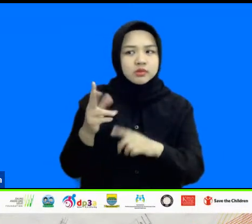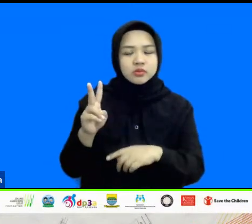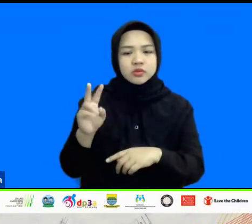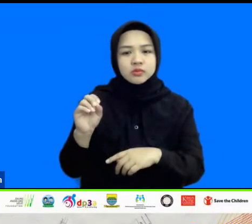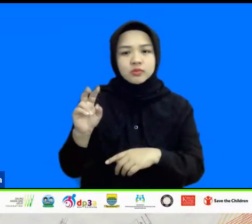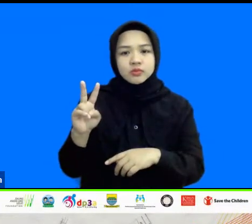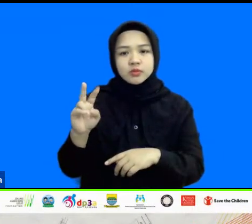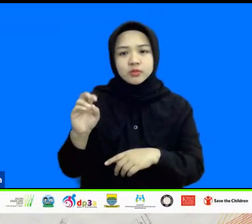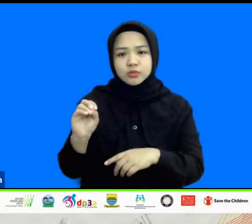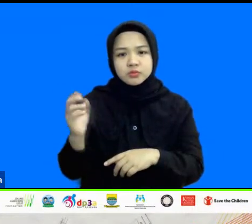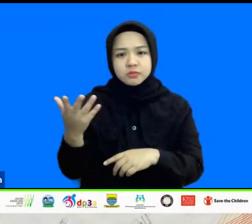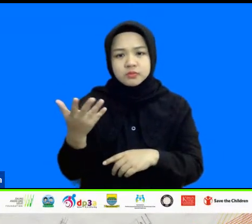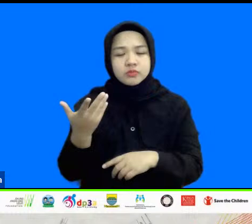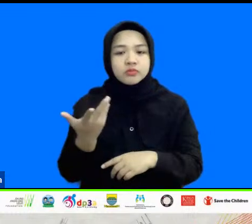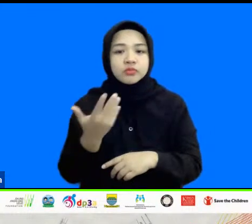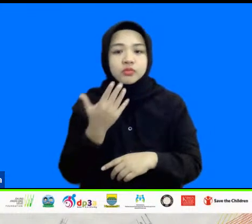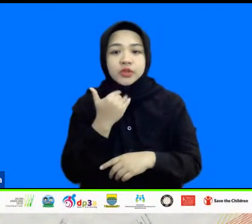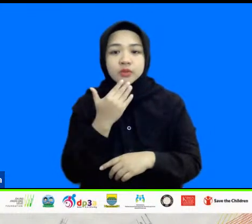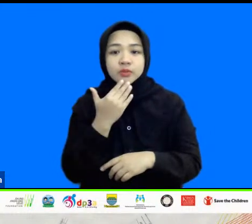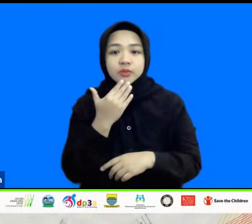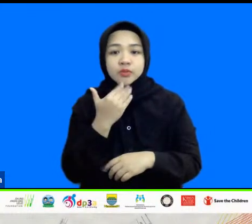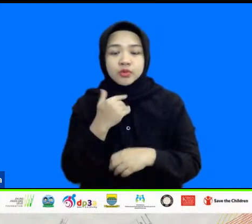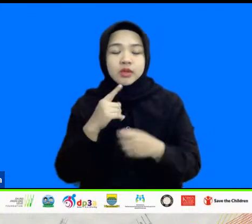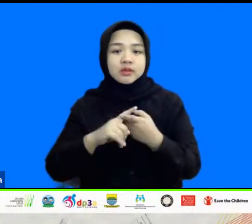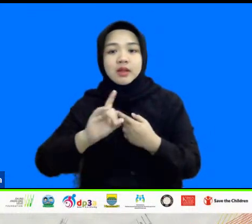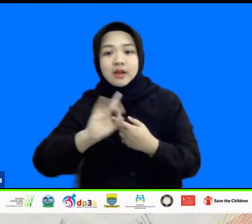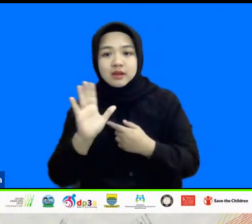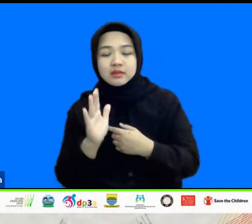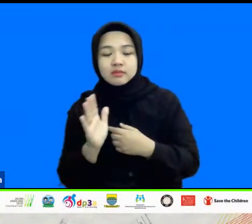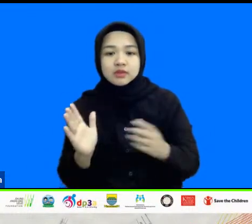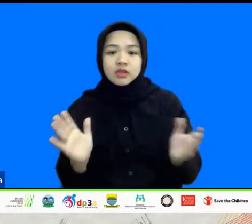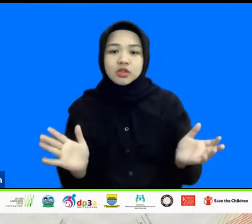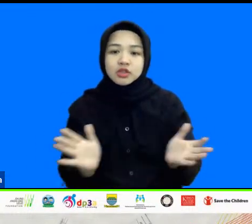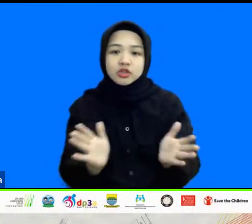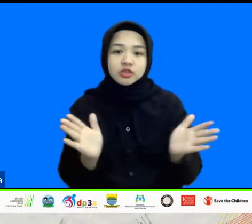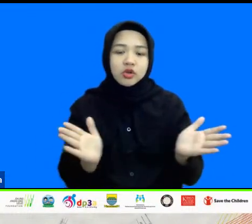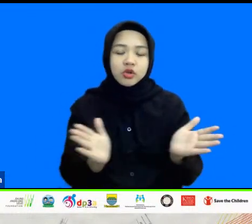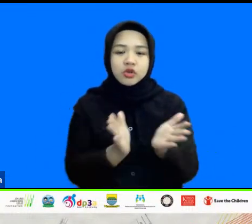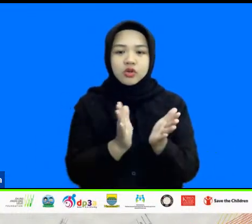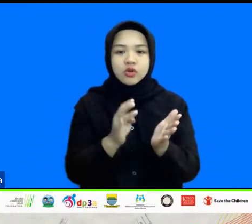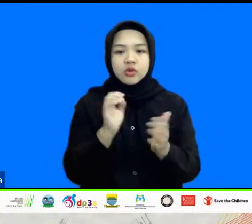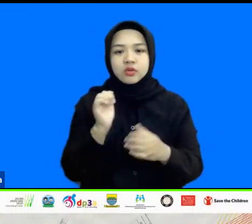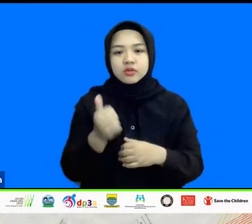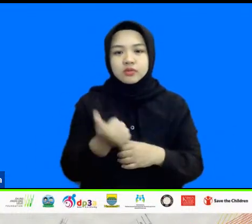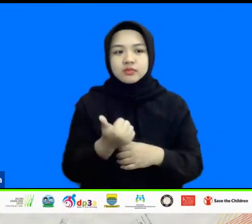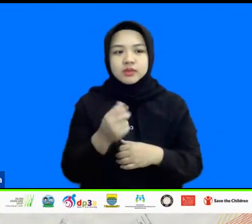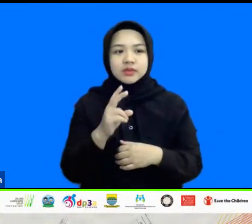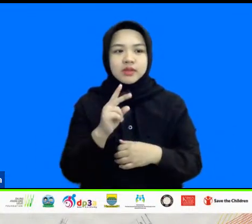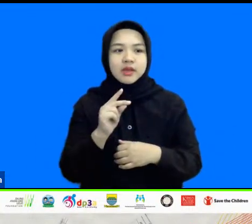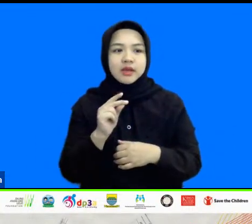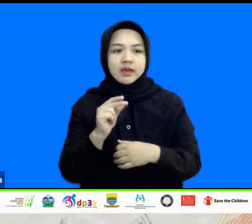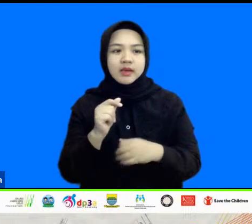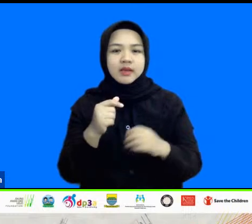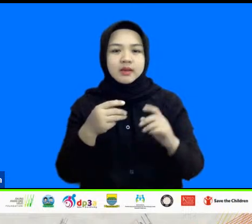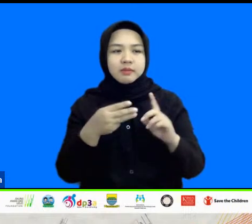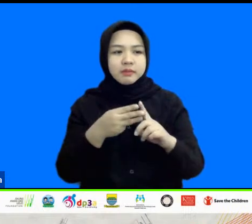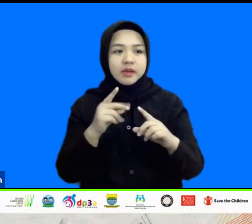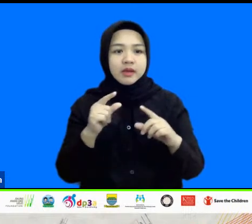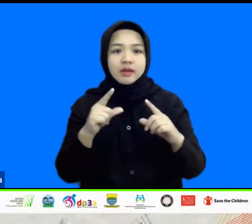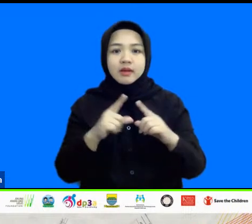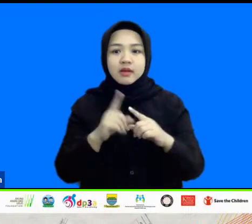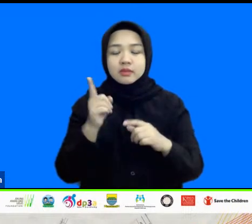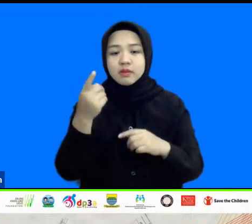RBRA, mudah-mudahan taman-taman yang lain juga bisa didorong untuk apa ya, bisa RBRA ya, karena Bandung